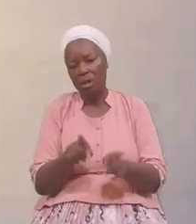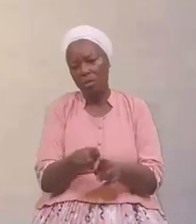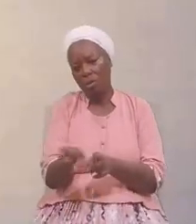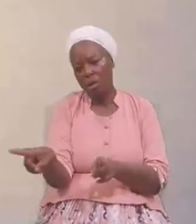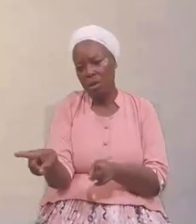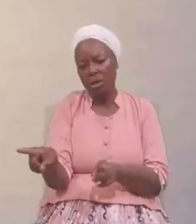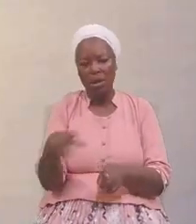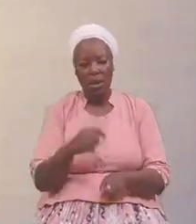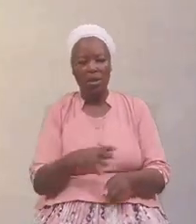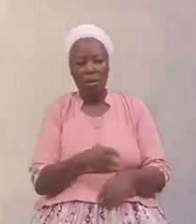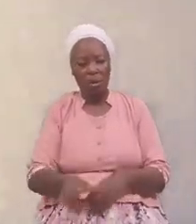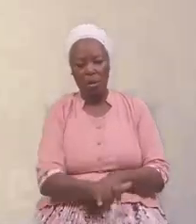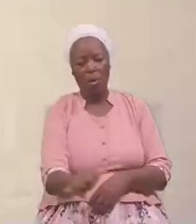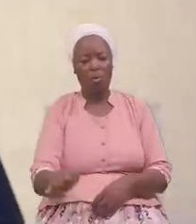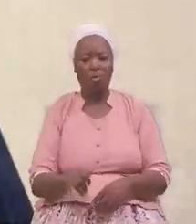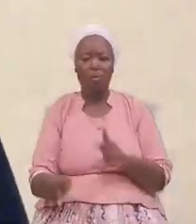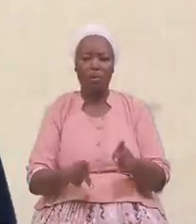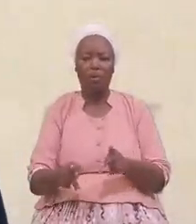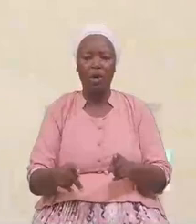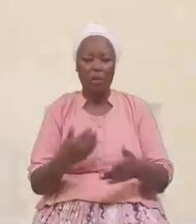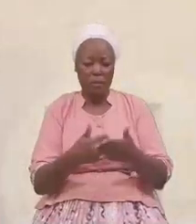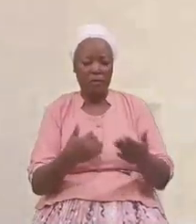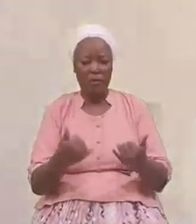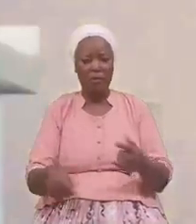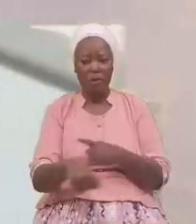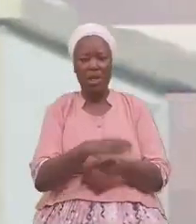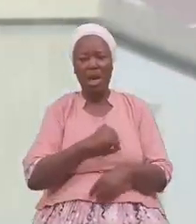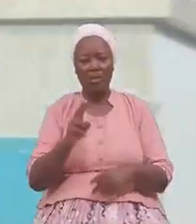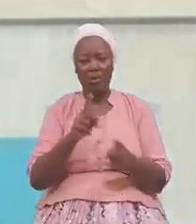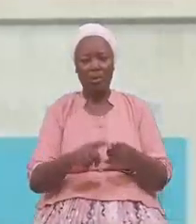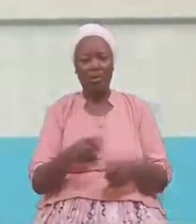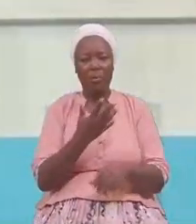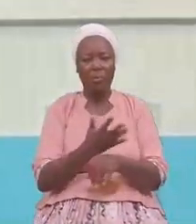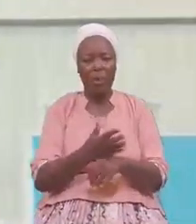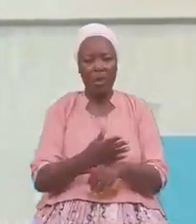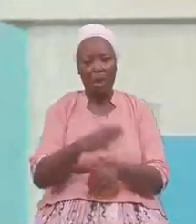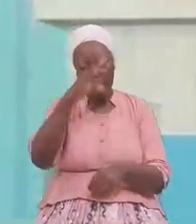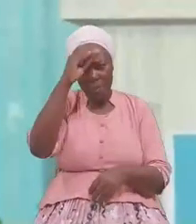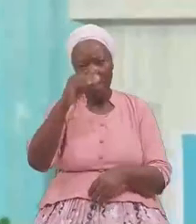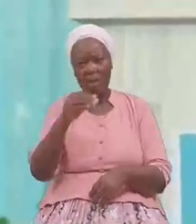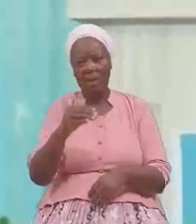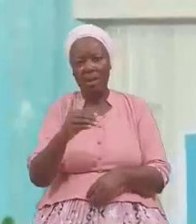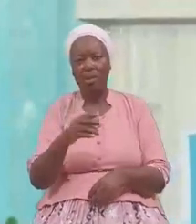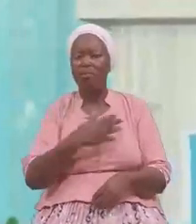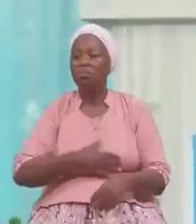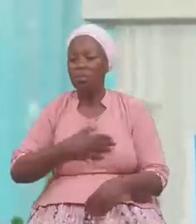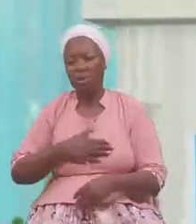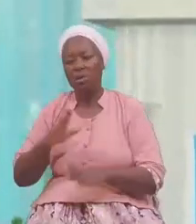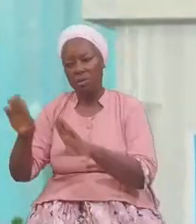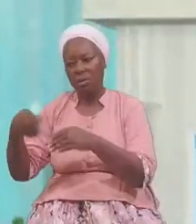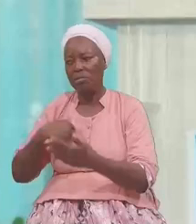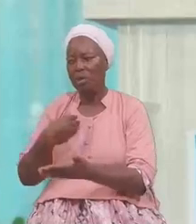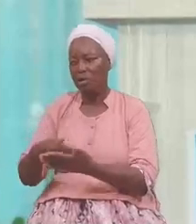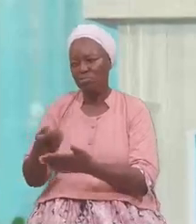gens de la foule. Avant aujourd'hui, je mendiais auprès des hommes. Est-ce que vous avez un peu de pièces là-bas?